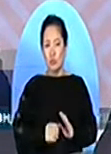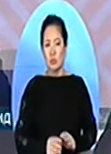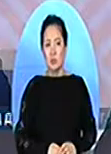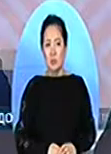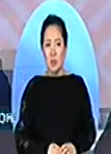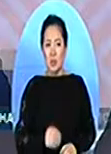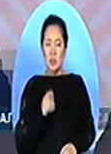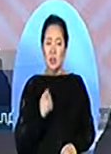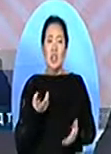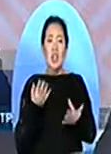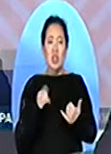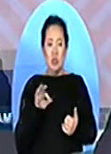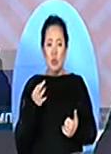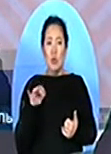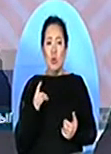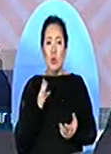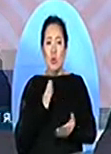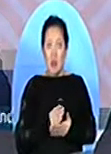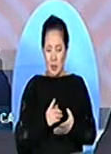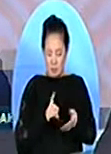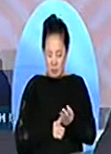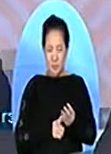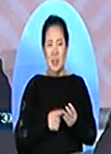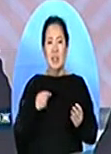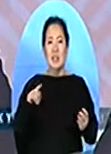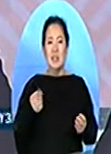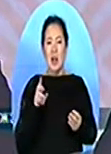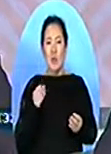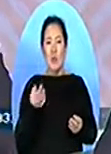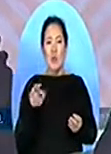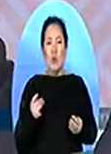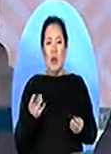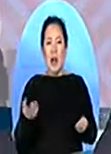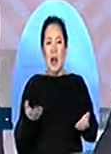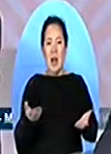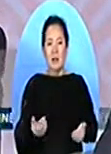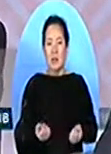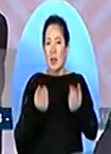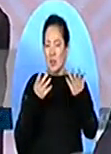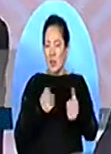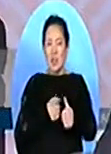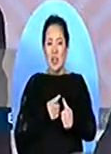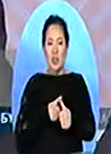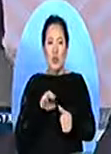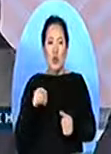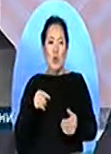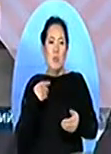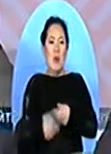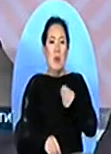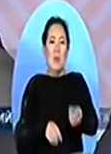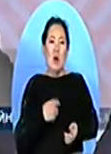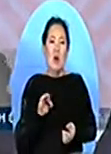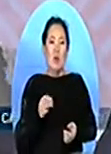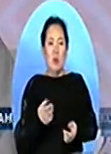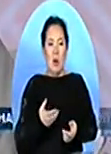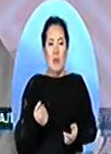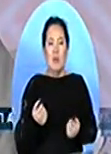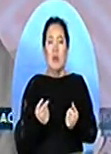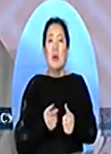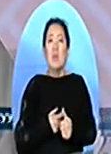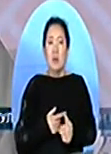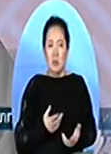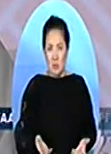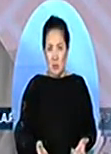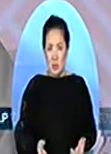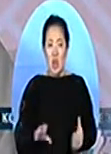Бидний хэмжээний үйлчлэлтэй яагаад энэ үршүрийн дэндээ сарж ирсэн, хэн энэ үрийг тавьсан гэдэг олон асуултууд байгаа шүү дээ.